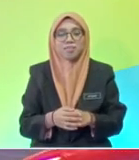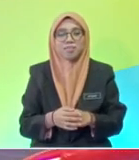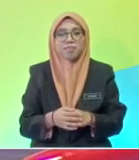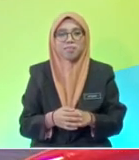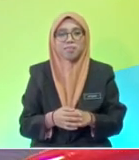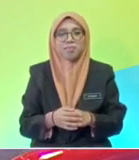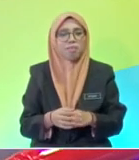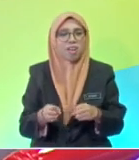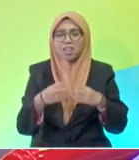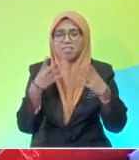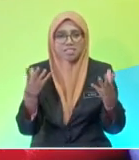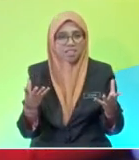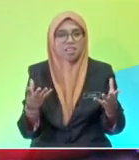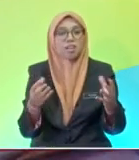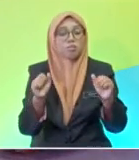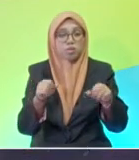banyak nih